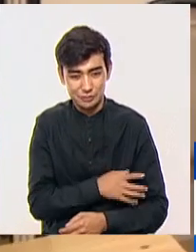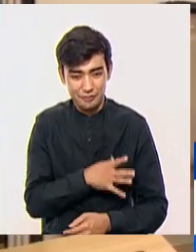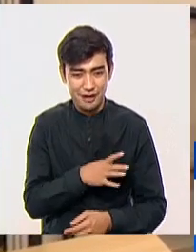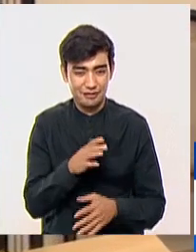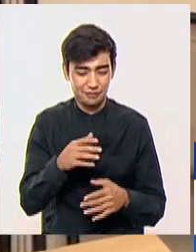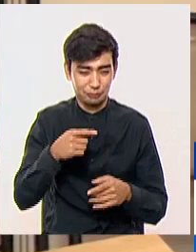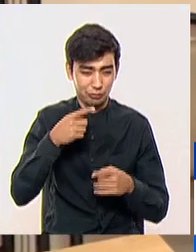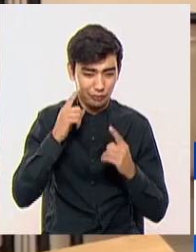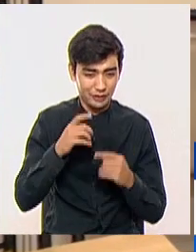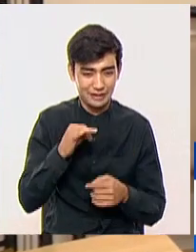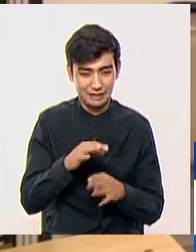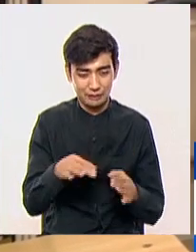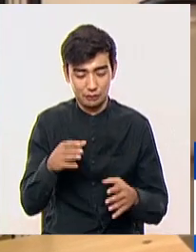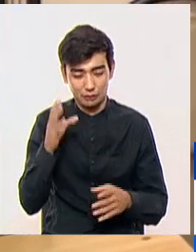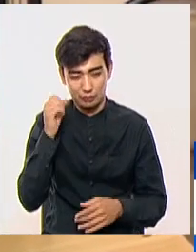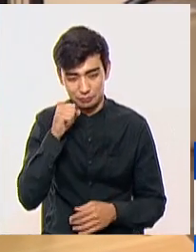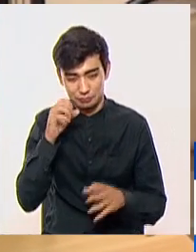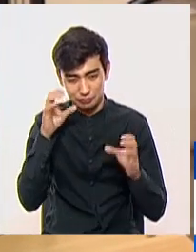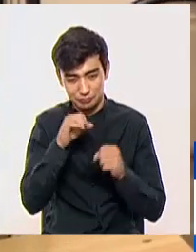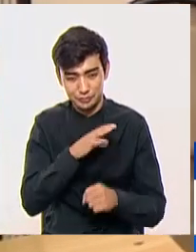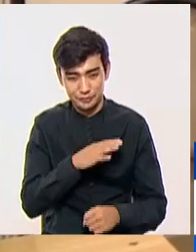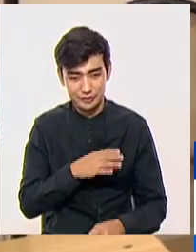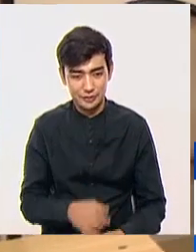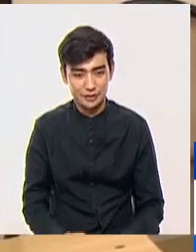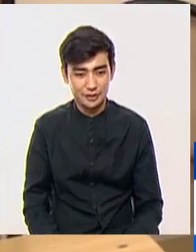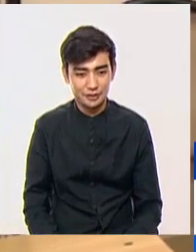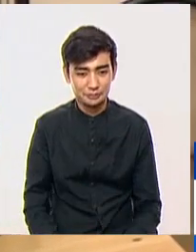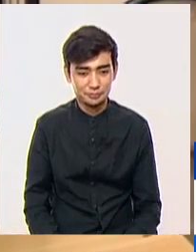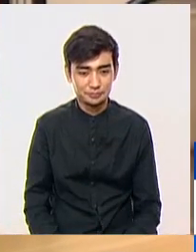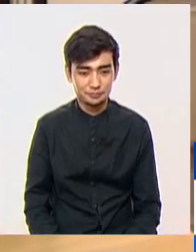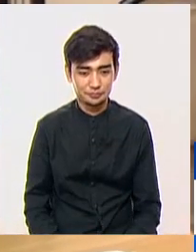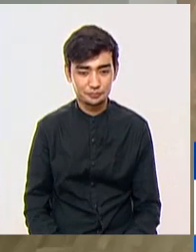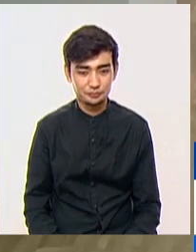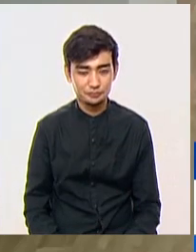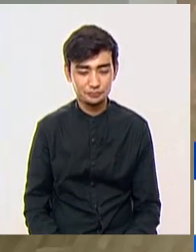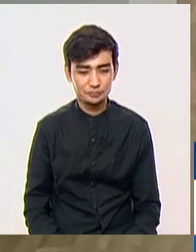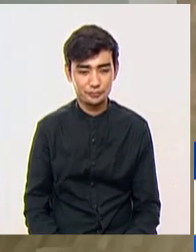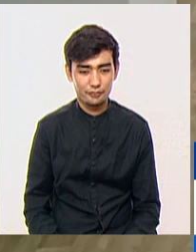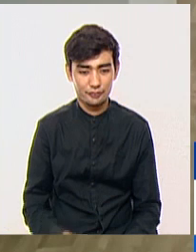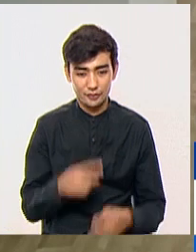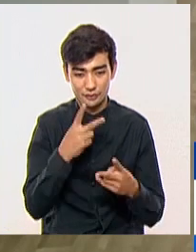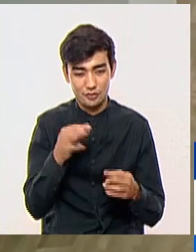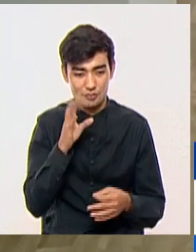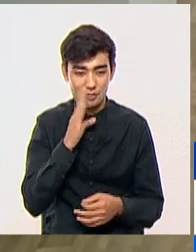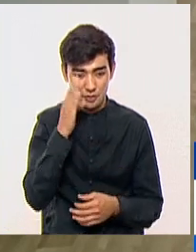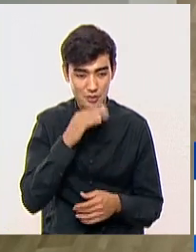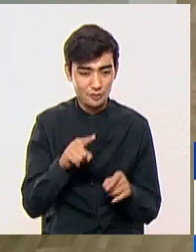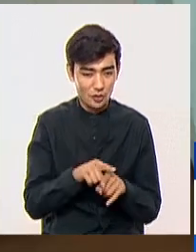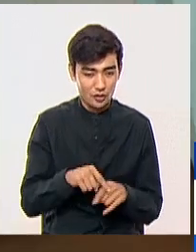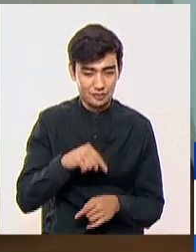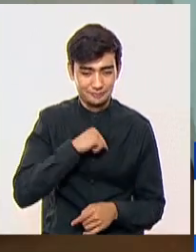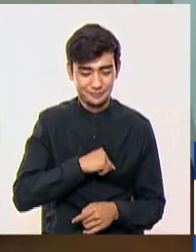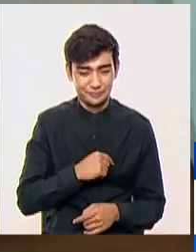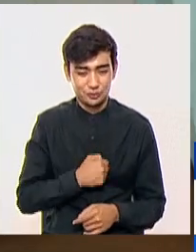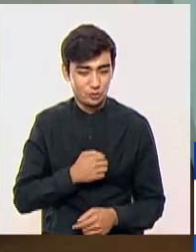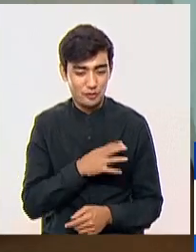балалар маужырап ұйықтап қалады. Элементарная доска, как вот здесь обратили внимание. Бұл көрініске ата-аналар да іштей қынжылады,